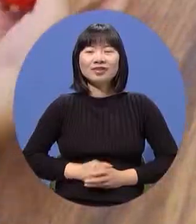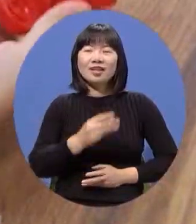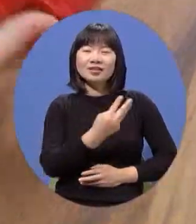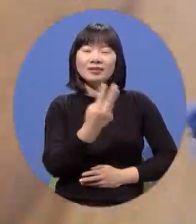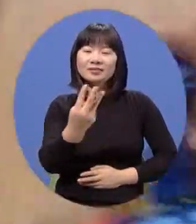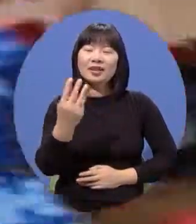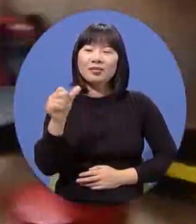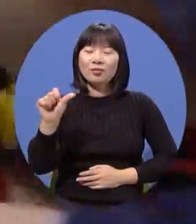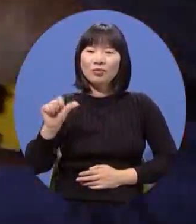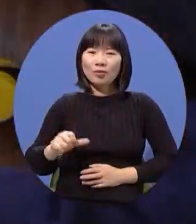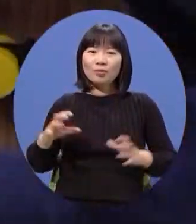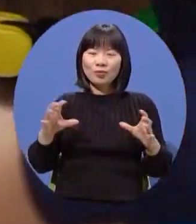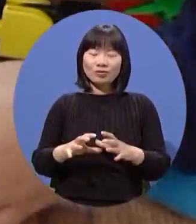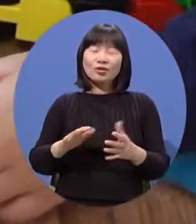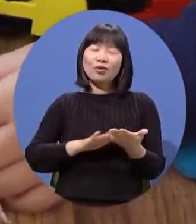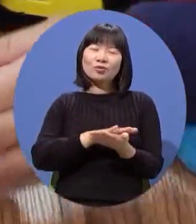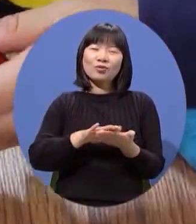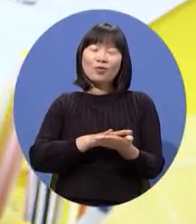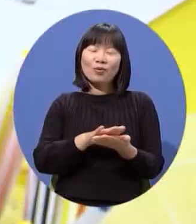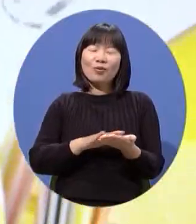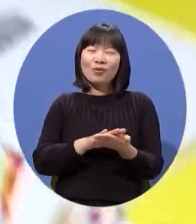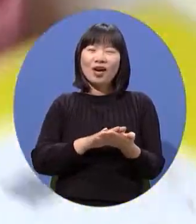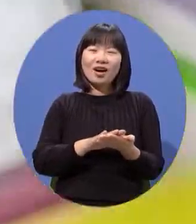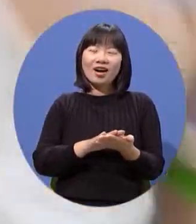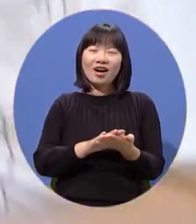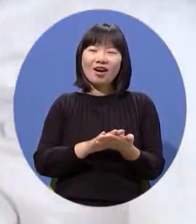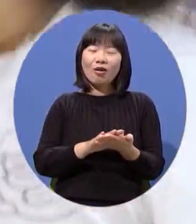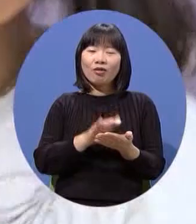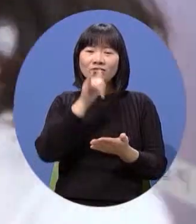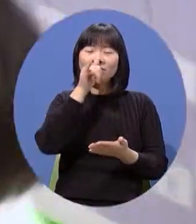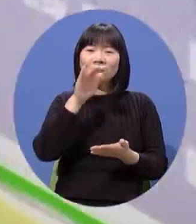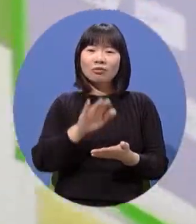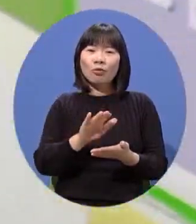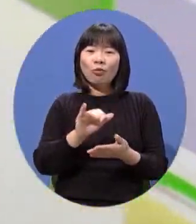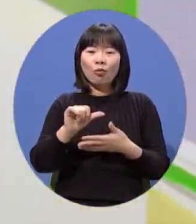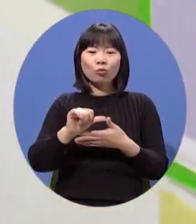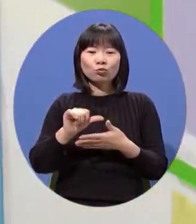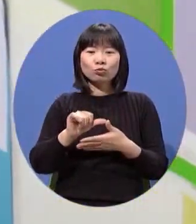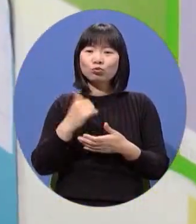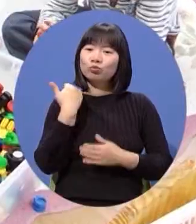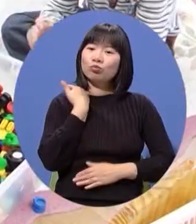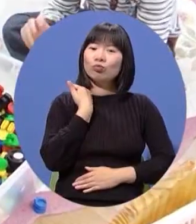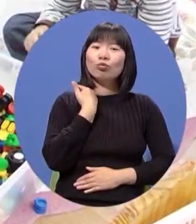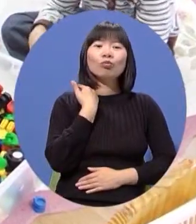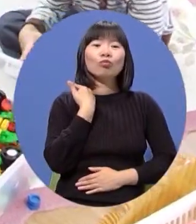3355 모여서 각자 놀기 바쁜 아이들. 그런데 현구가 보이질 않네요.